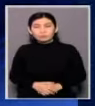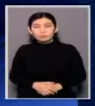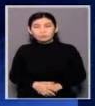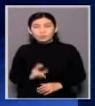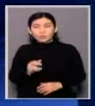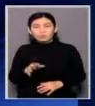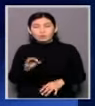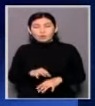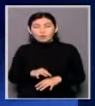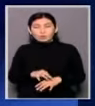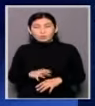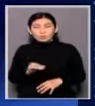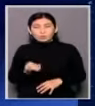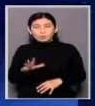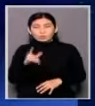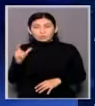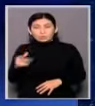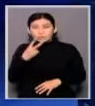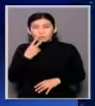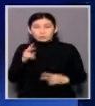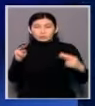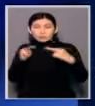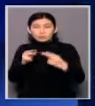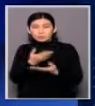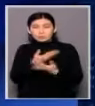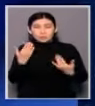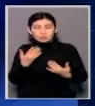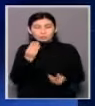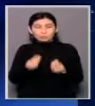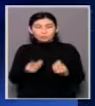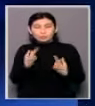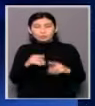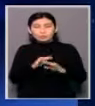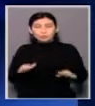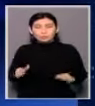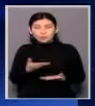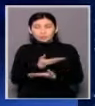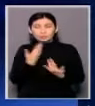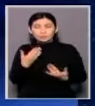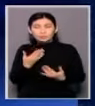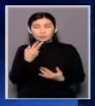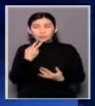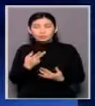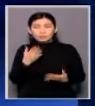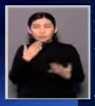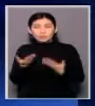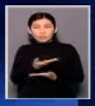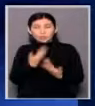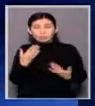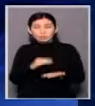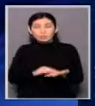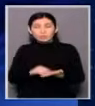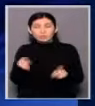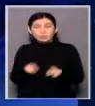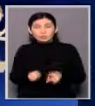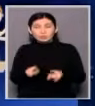Каковы симптомы аутизма? Человек не смотрит прямо в глаза, не играет с другими детьми, не выстраивает диалог, повторяет